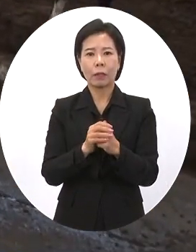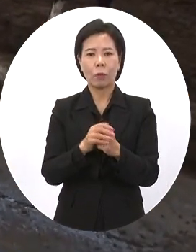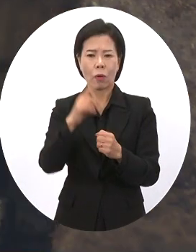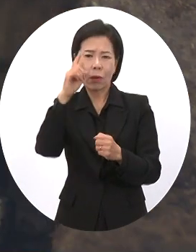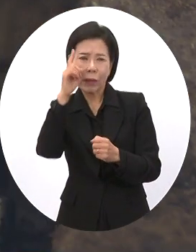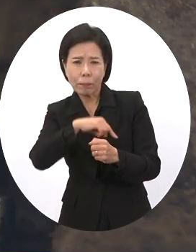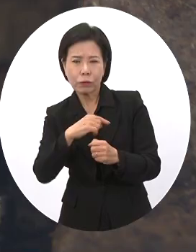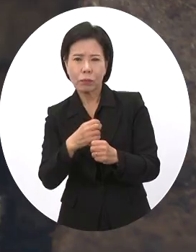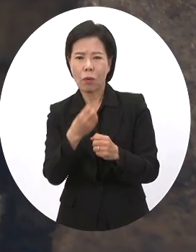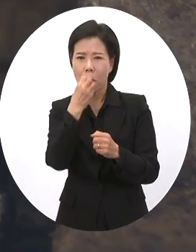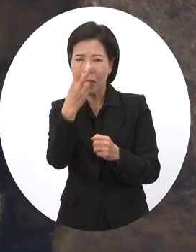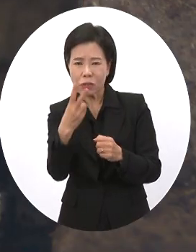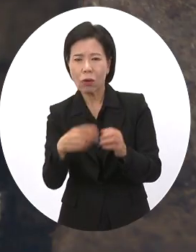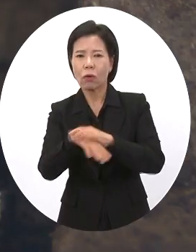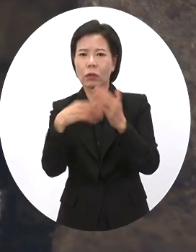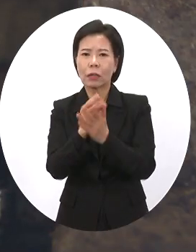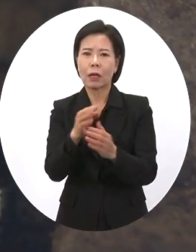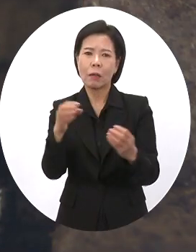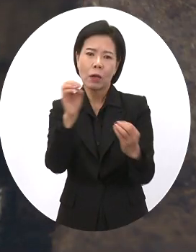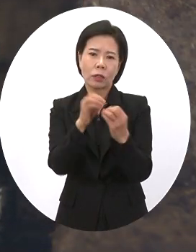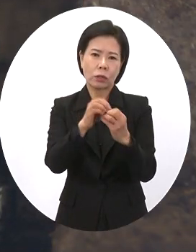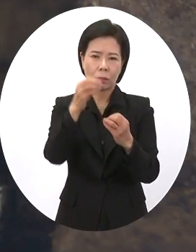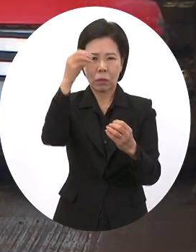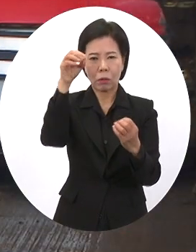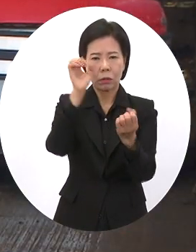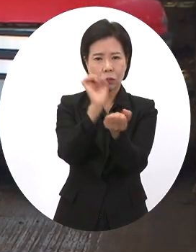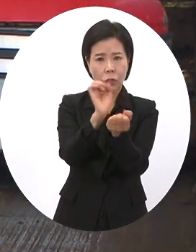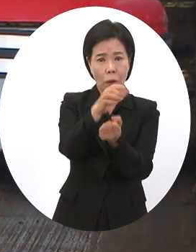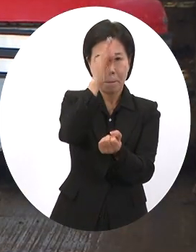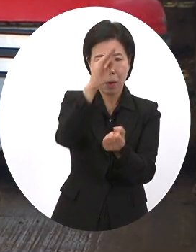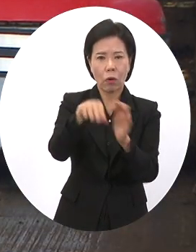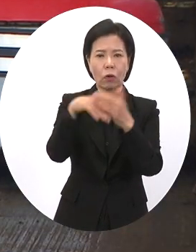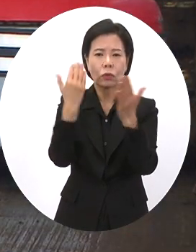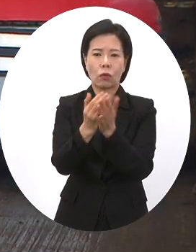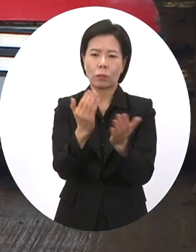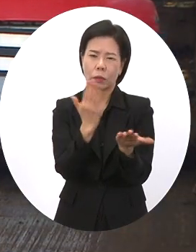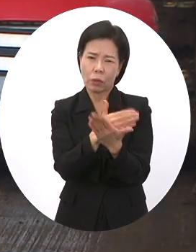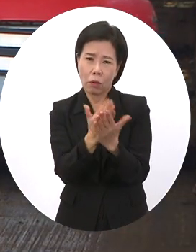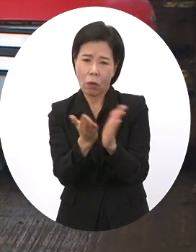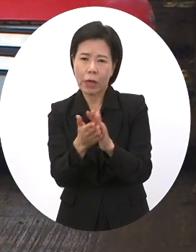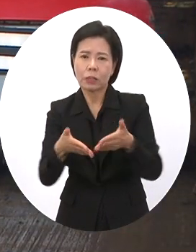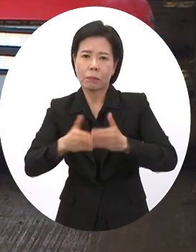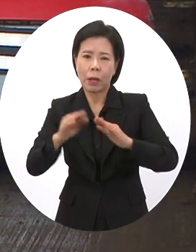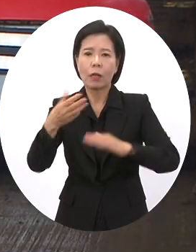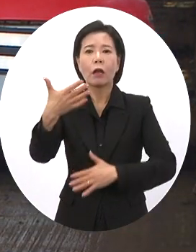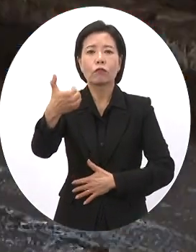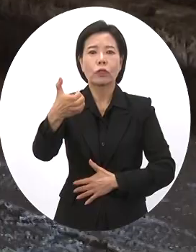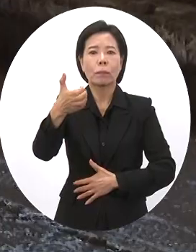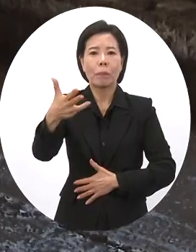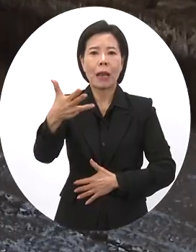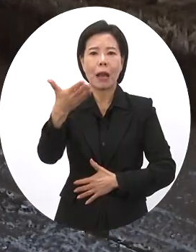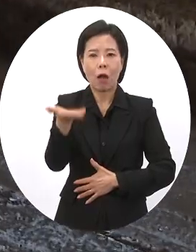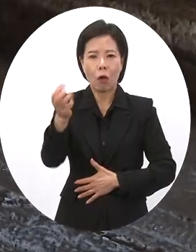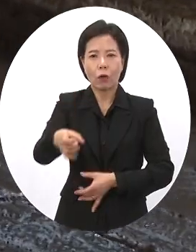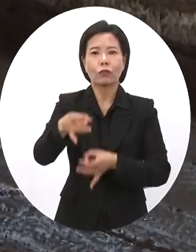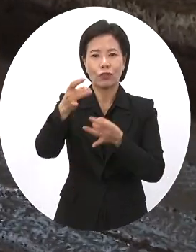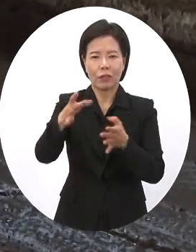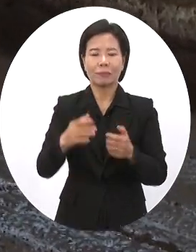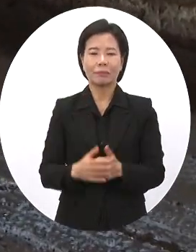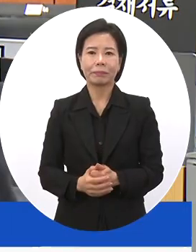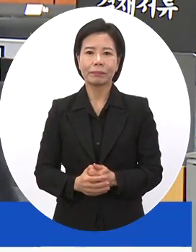전염병 청정 지역 유지를 통한 안전 축산물 공급과 반려동물 친화 도시 조성 등에도 98억 원을